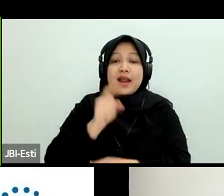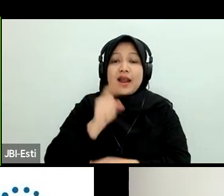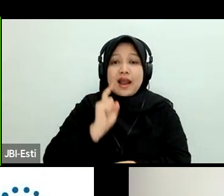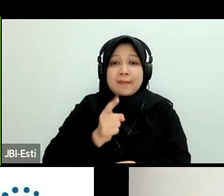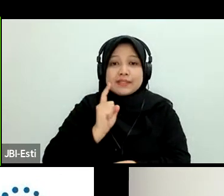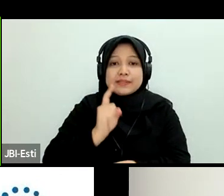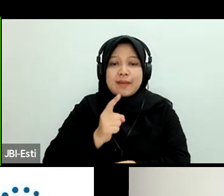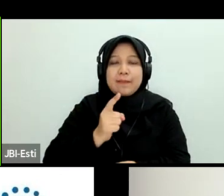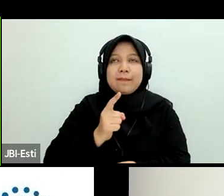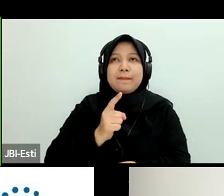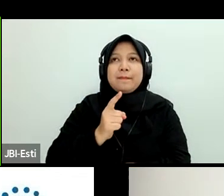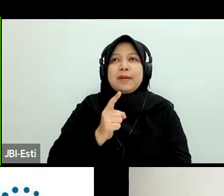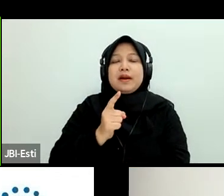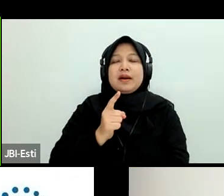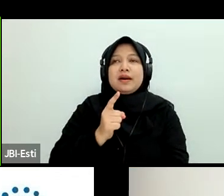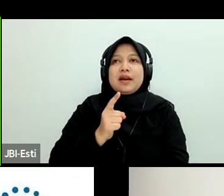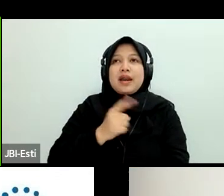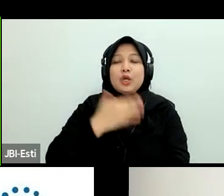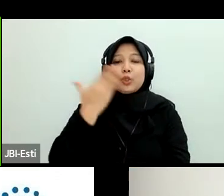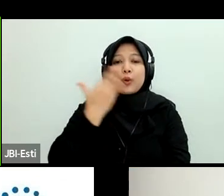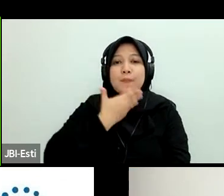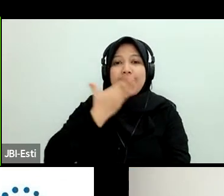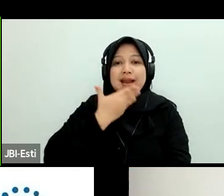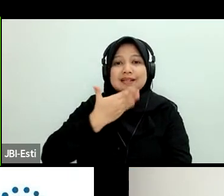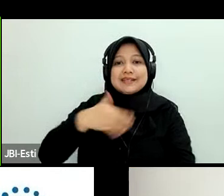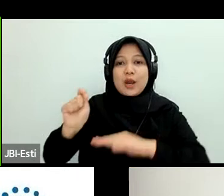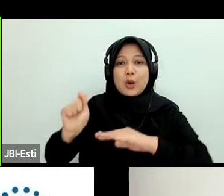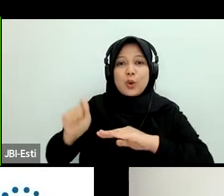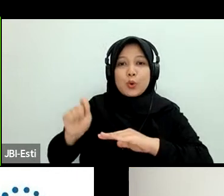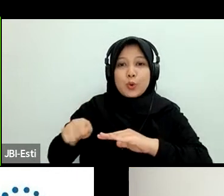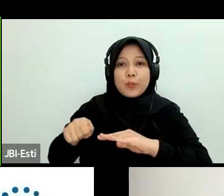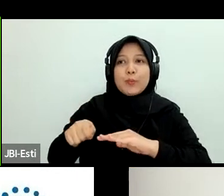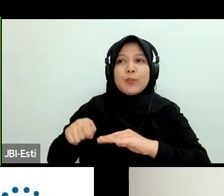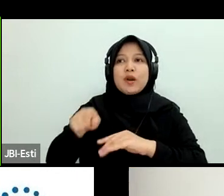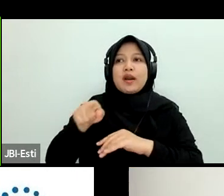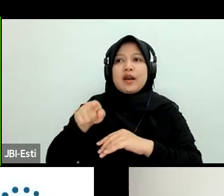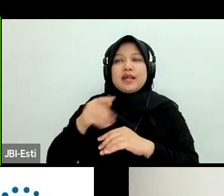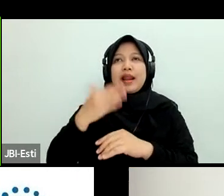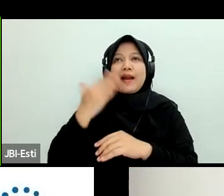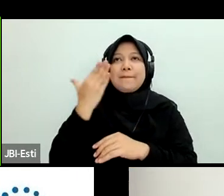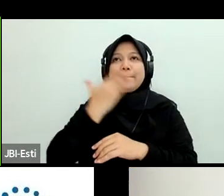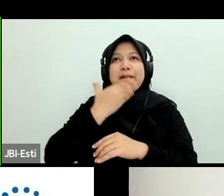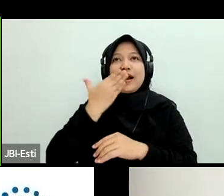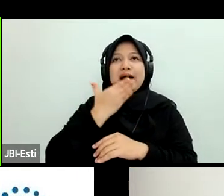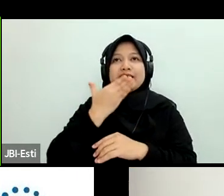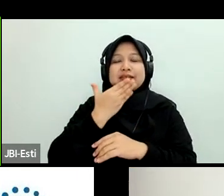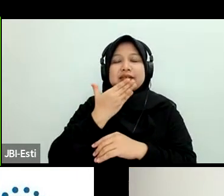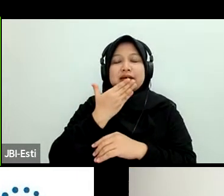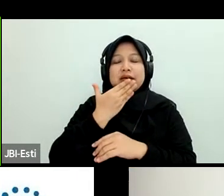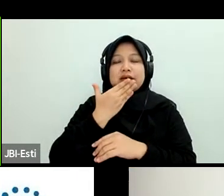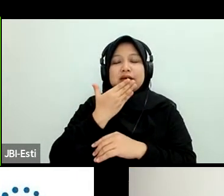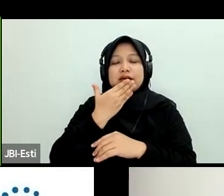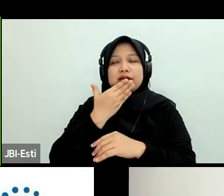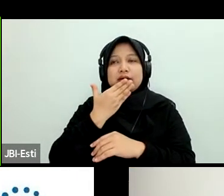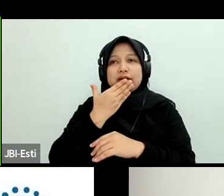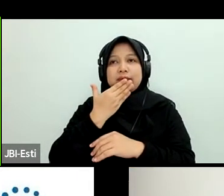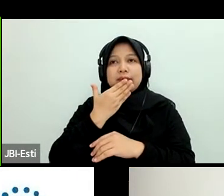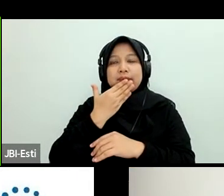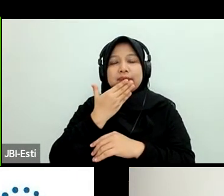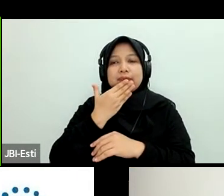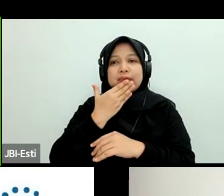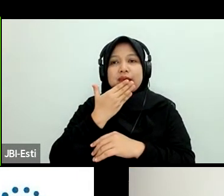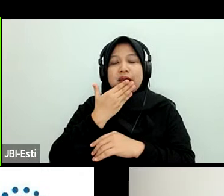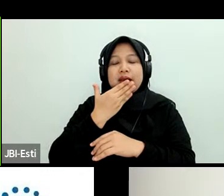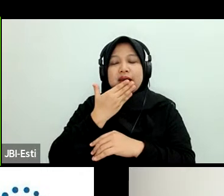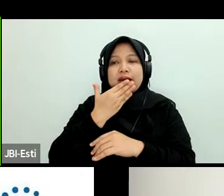bahasa bahasa hukum ini adalah bahasa teknis yang dalam prosesnya bukan